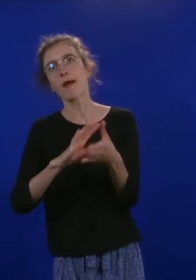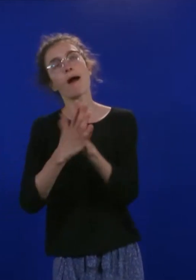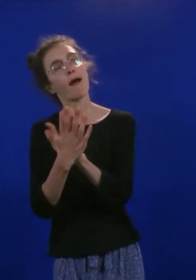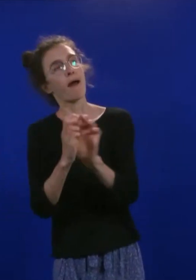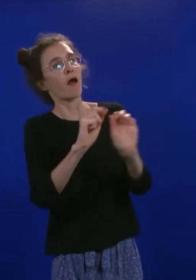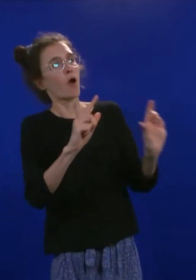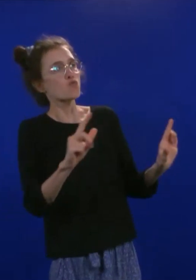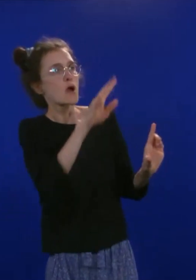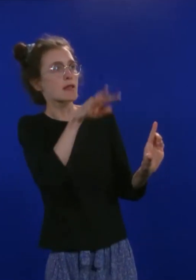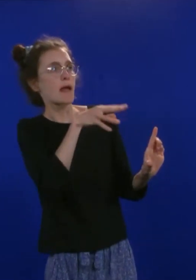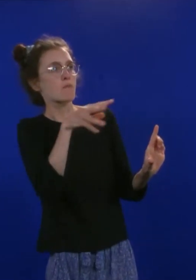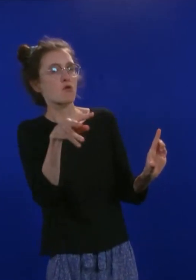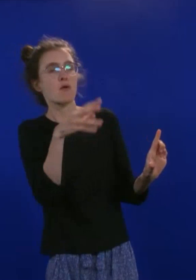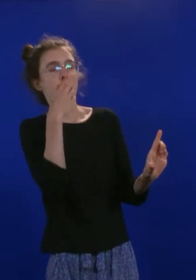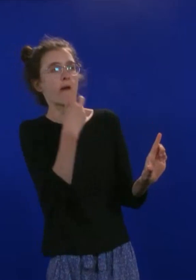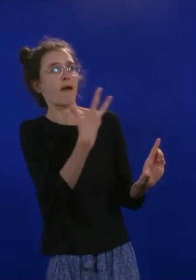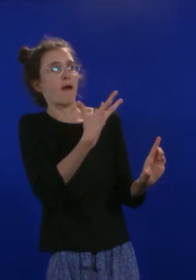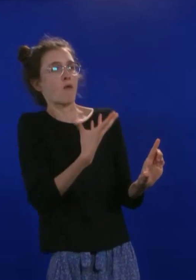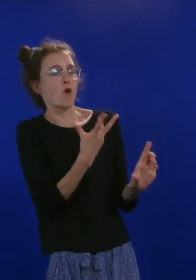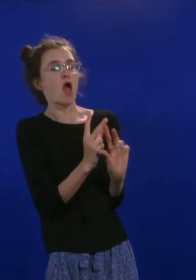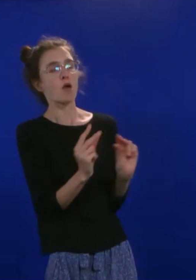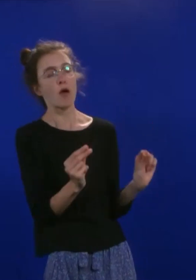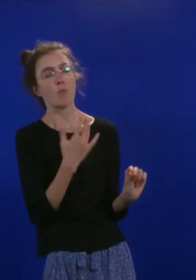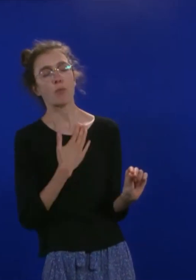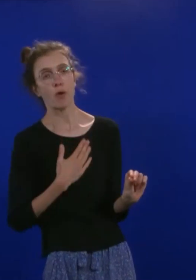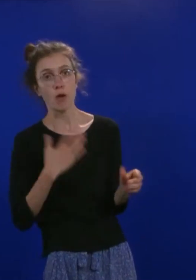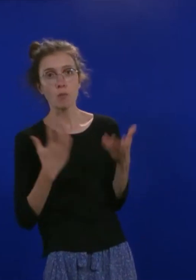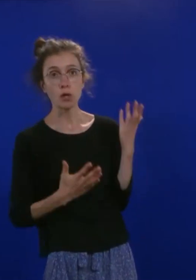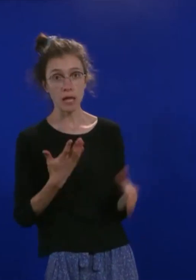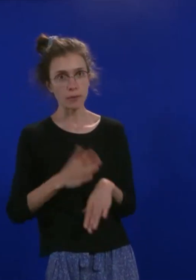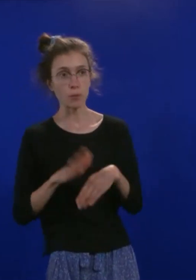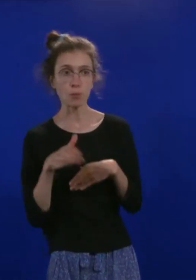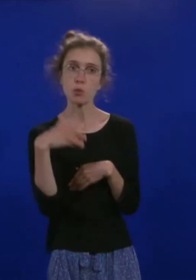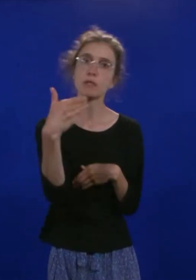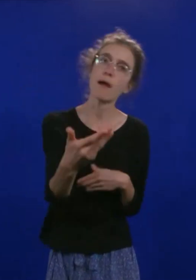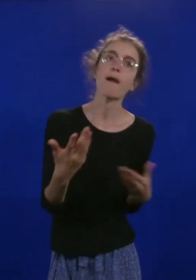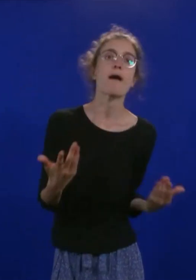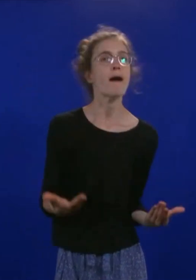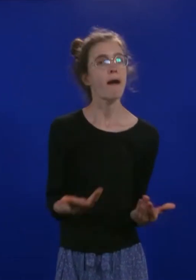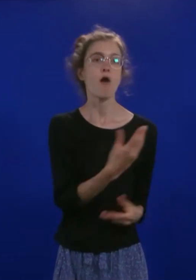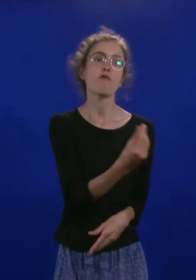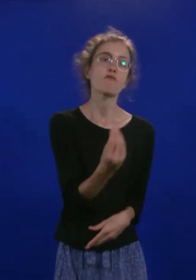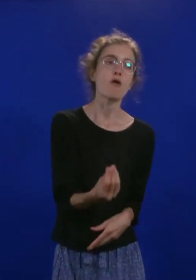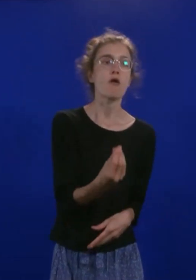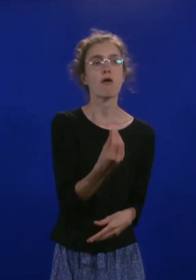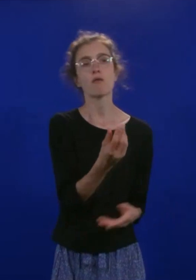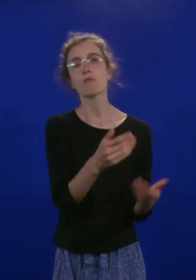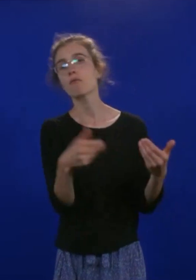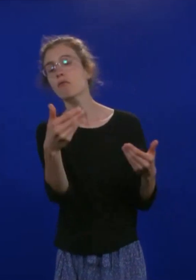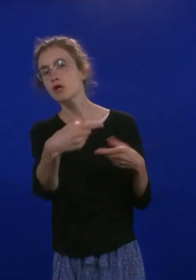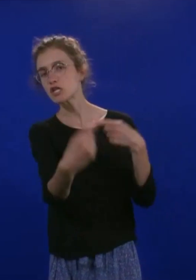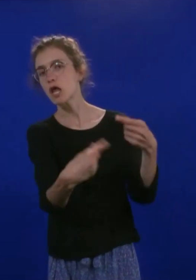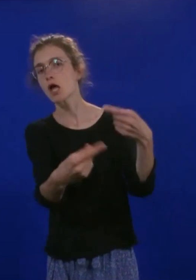pour justement un comptable, mais cela lèguerait à nos enfants et nos petits-enfants une dette grise, des infrastructures